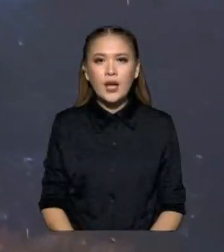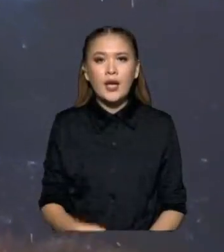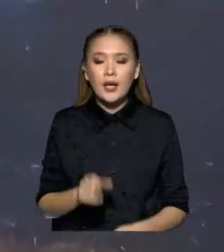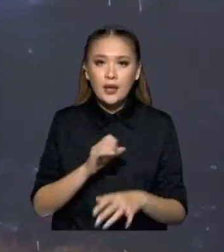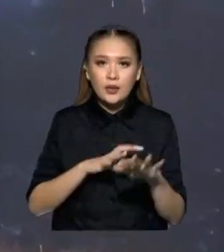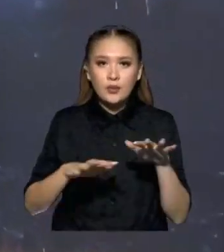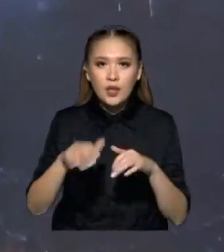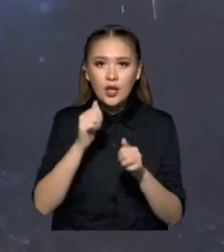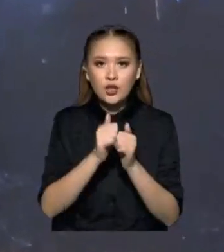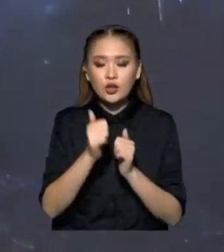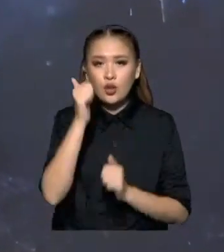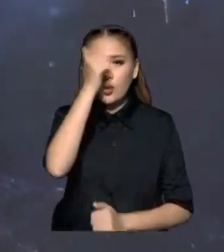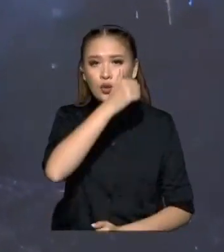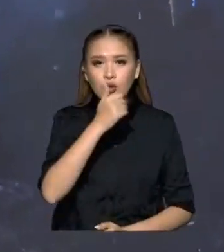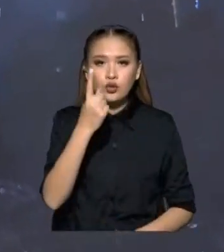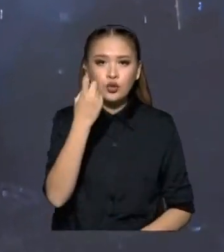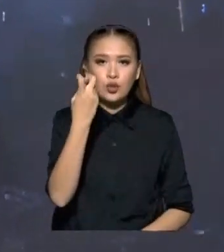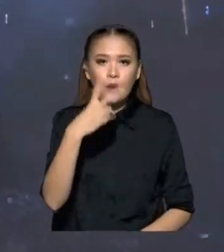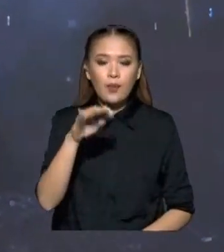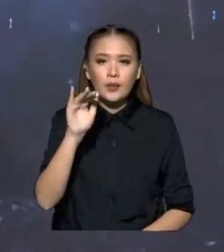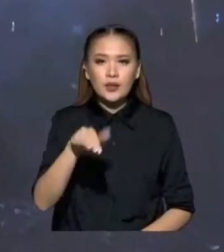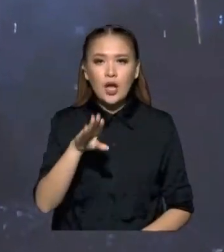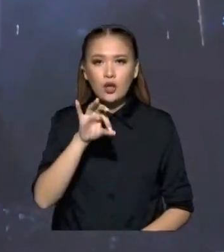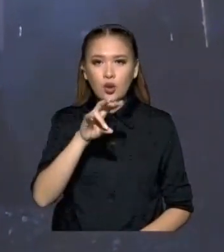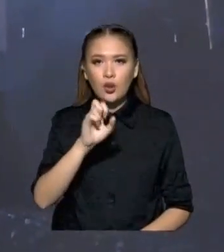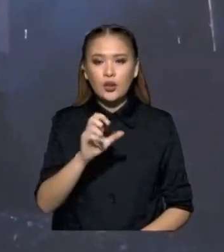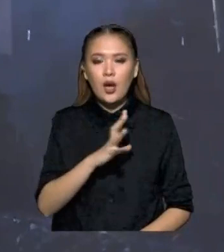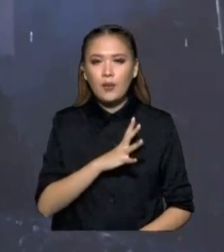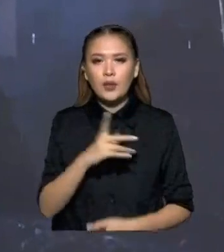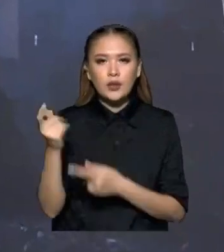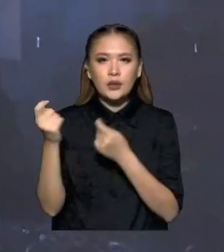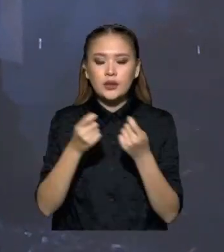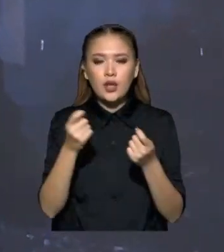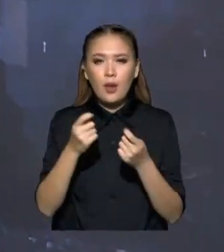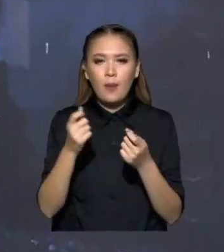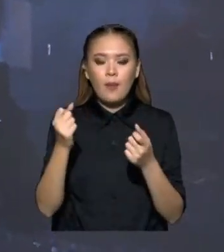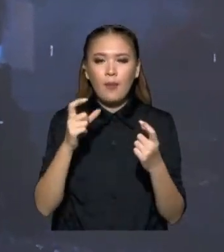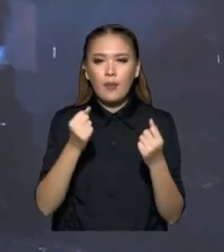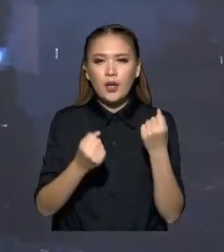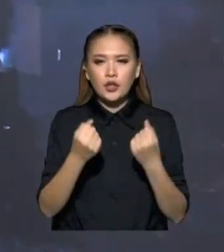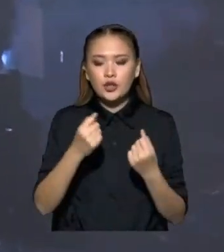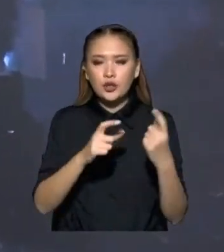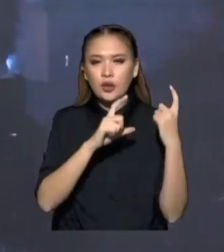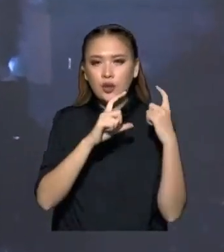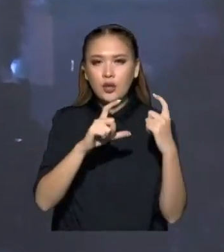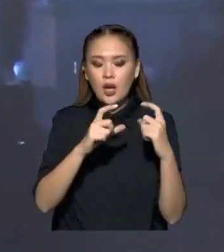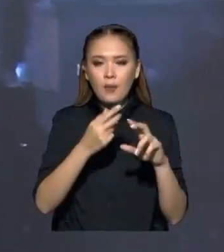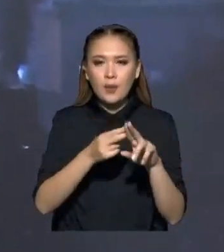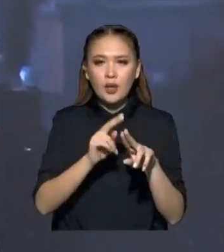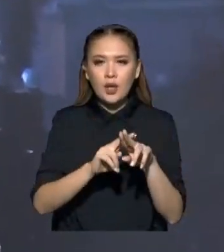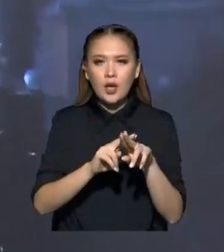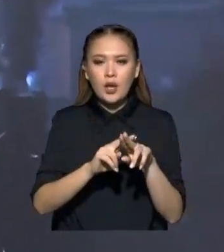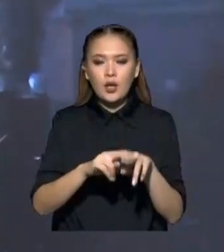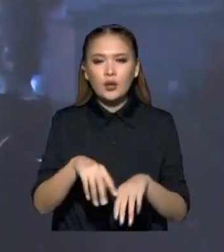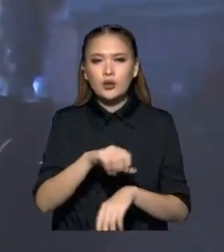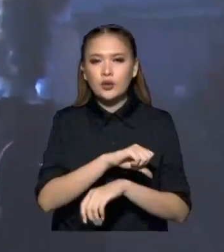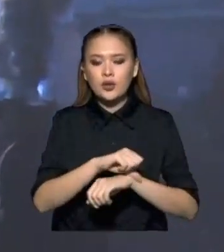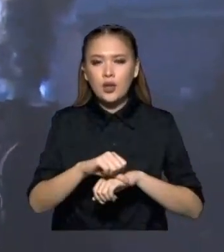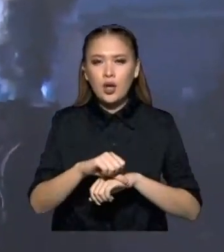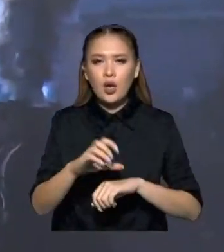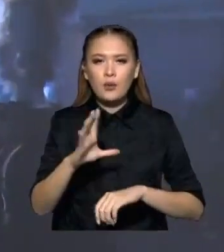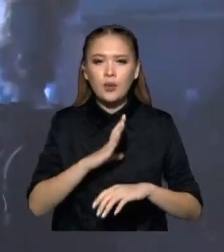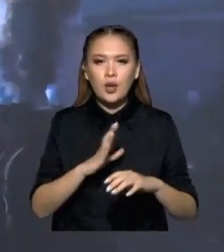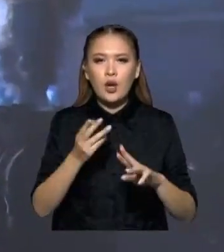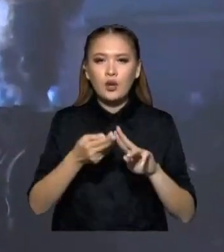Елімізден жыл басынан бері 120 мыңнан астам тонна көмір жүк көліктер арқылы көрші мемлекеттерге заңсыз өтіп кеткен. Осындай